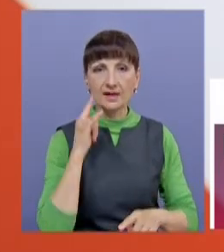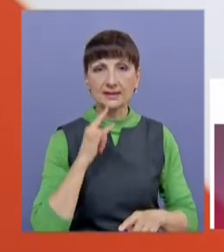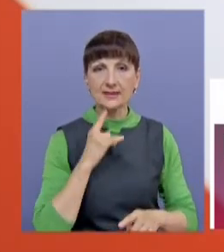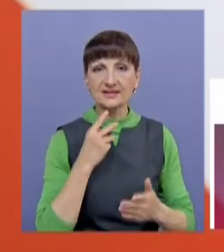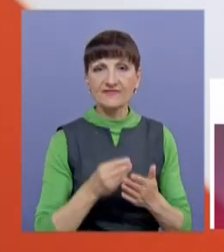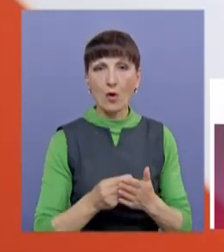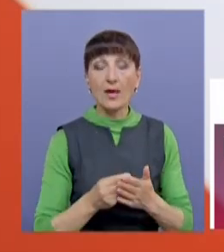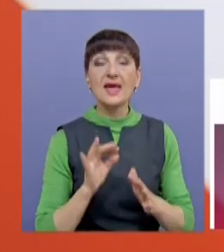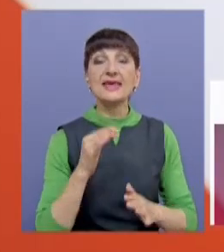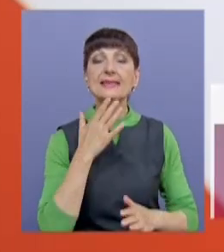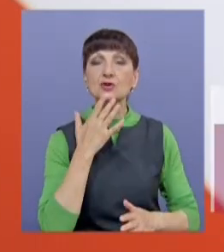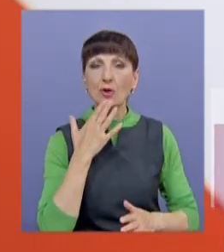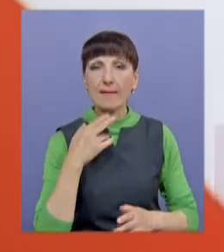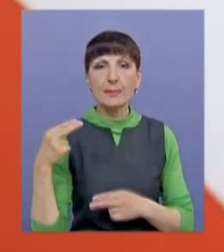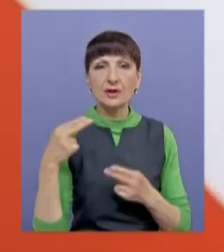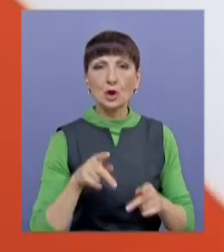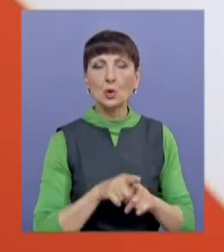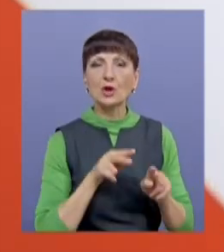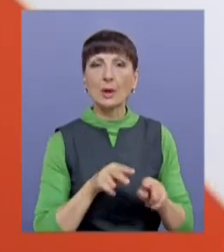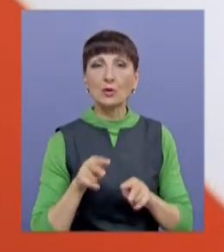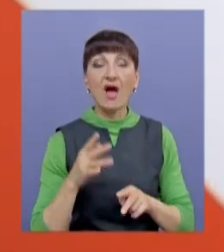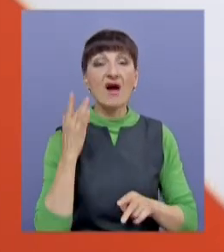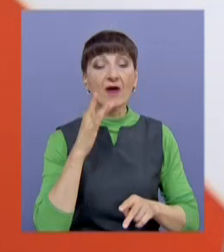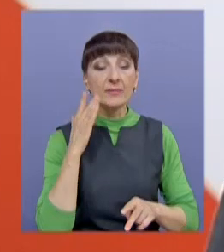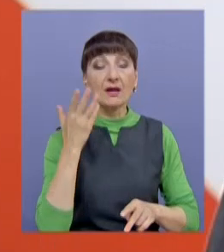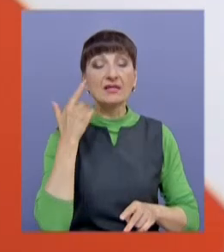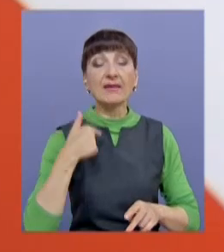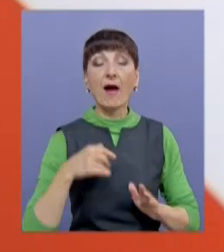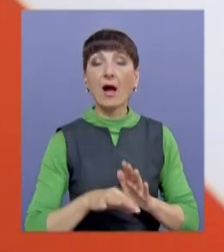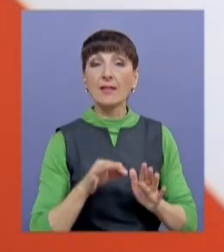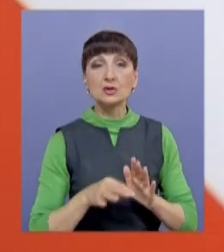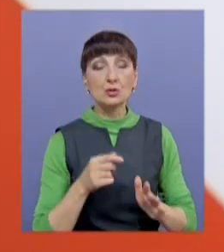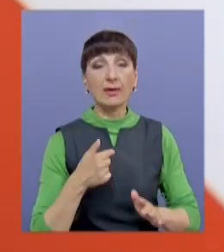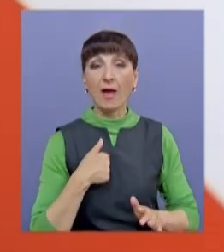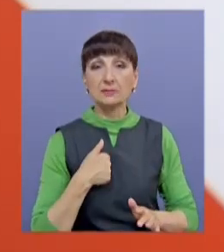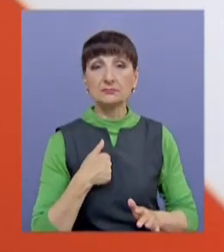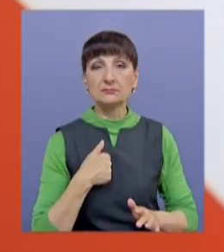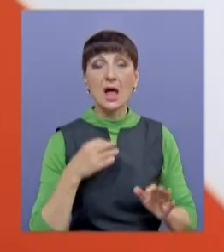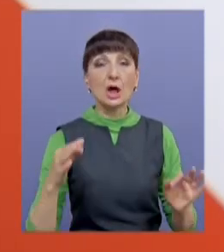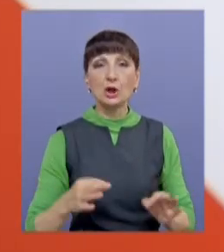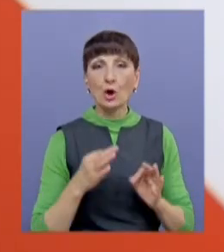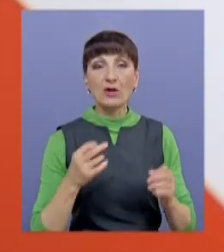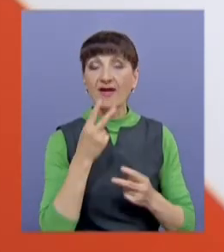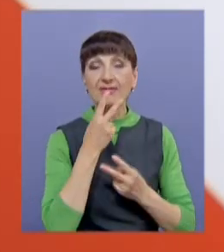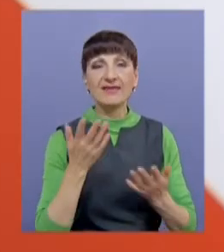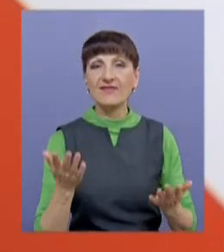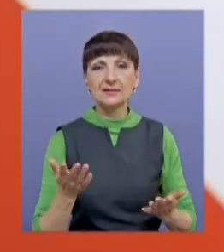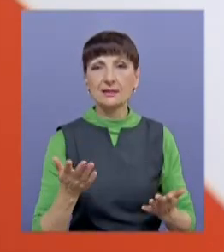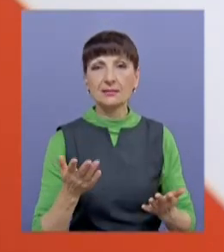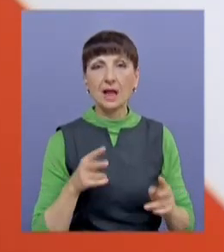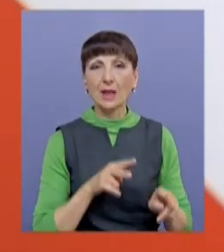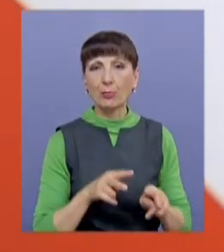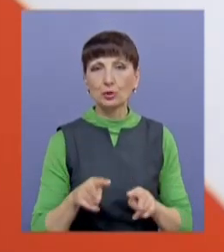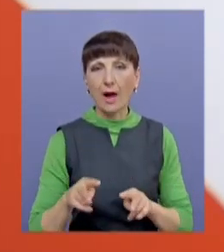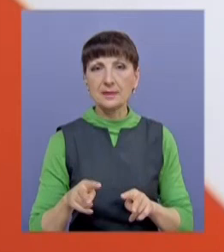И иностранные наблюдатели. В Америке, когда я голосую, я никогда не видел